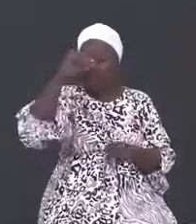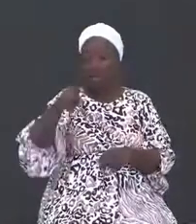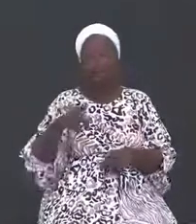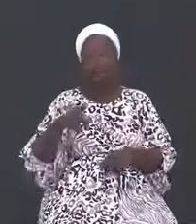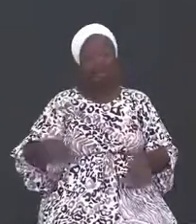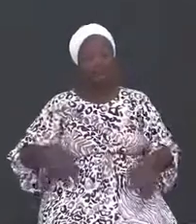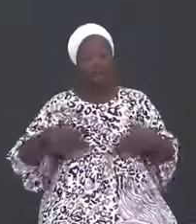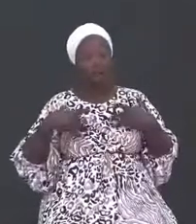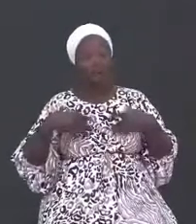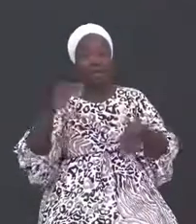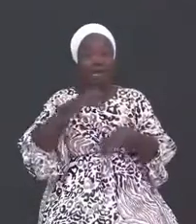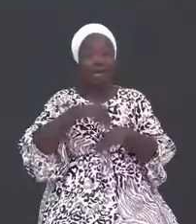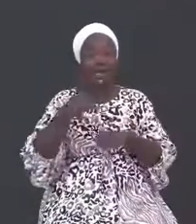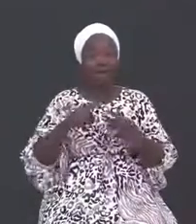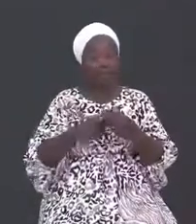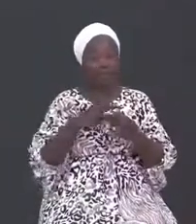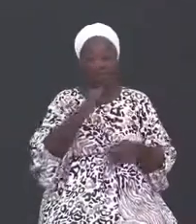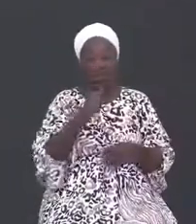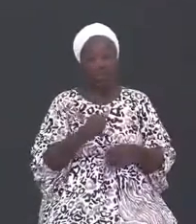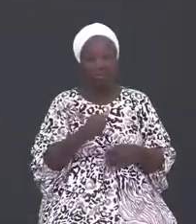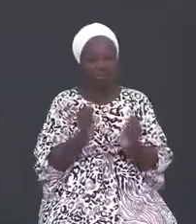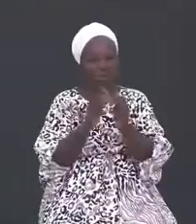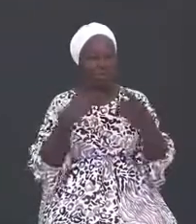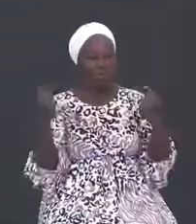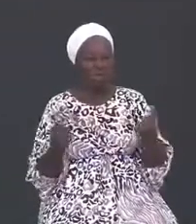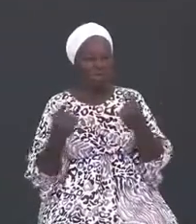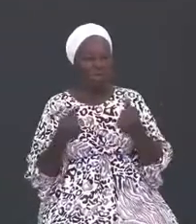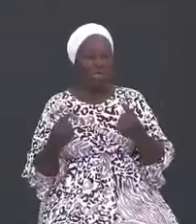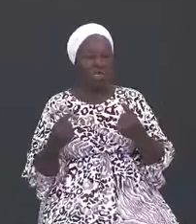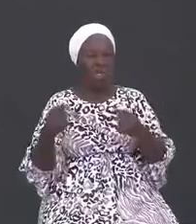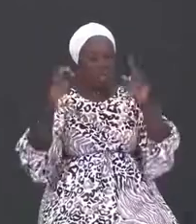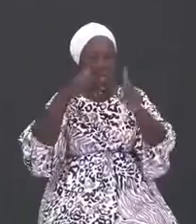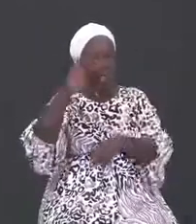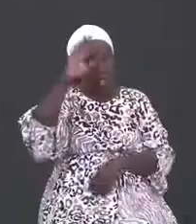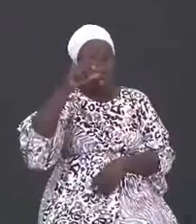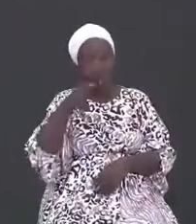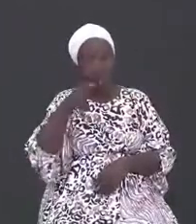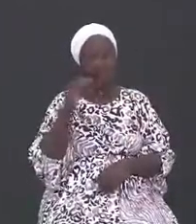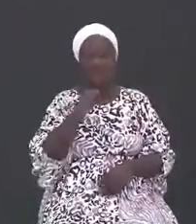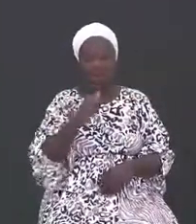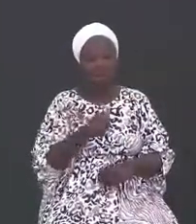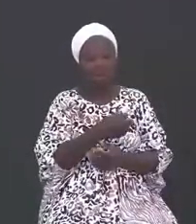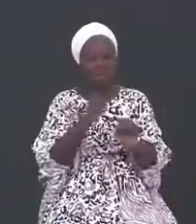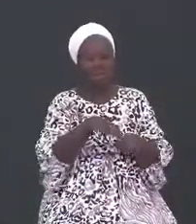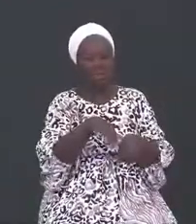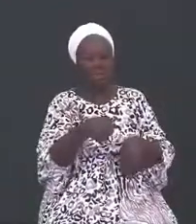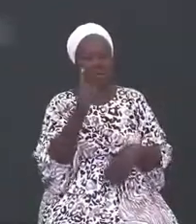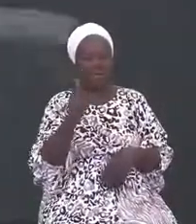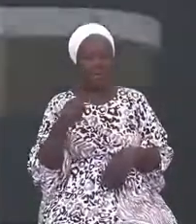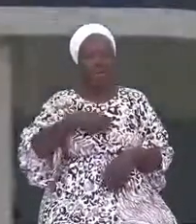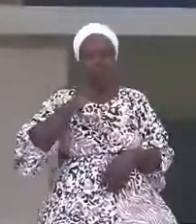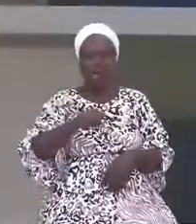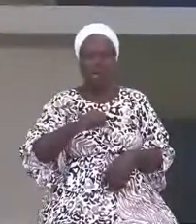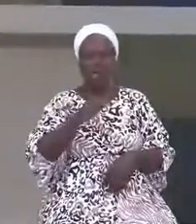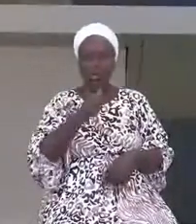pas s'empêcher sans tâche parfaite il ne pourrait pas se racheter ni racheter qui que ce soit nous ne pouvons pas avoir